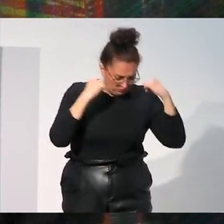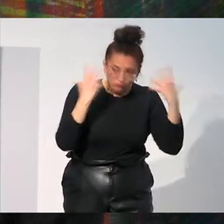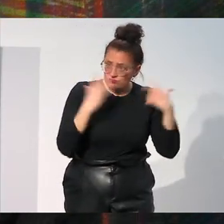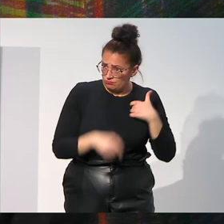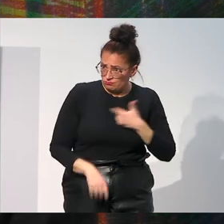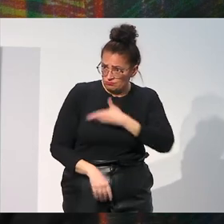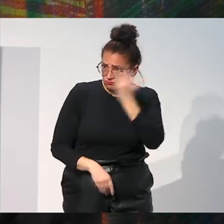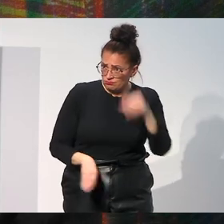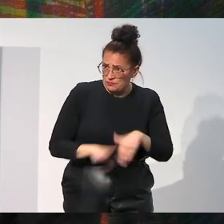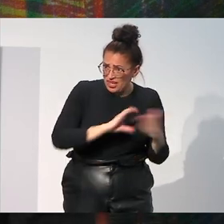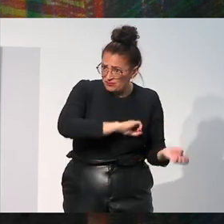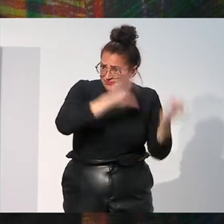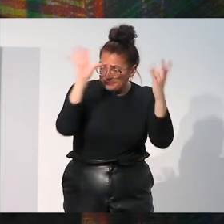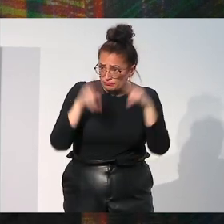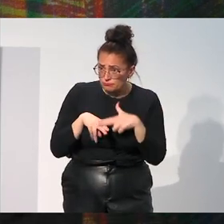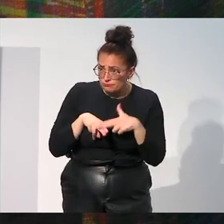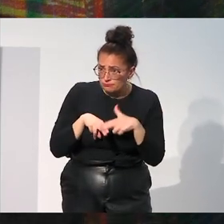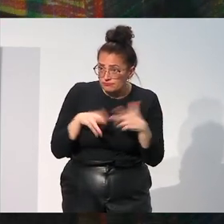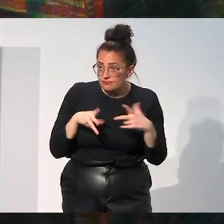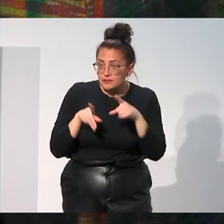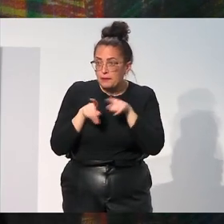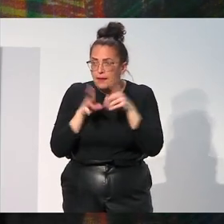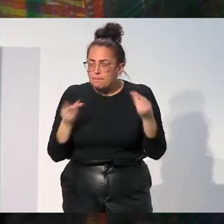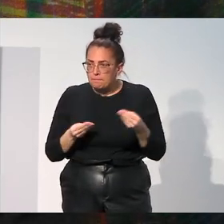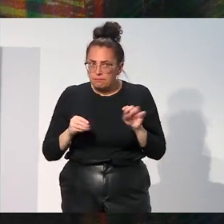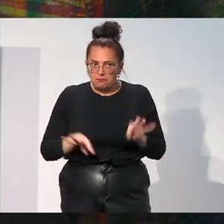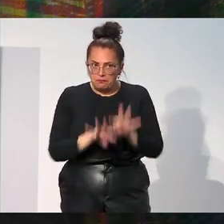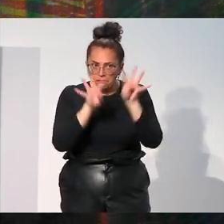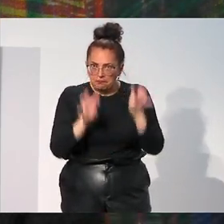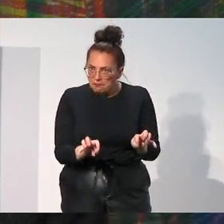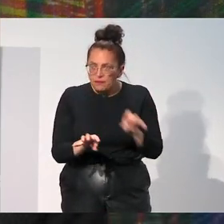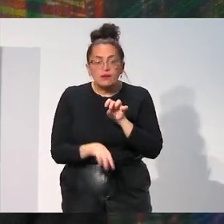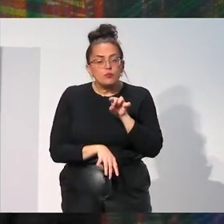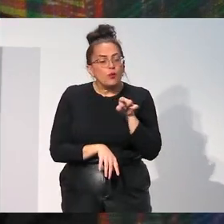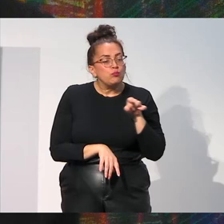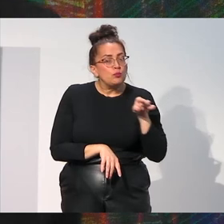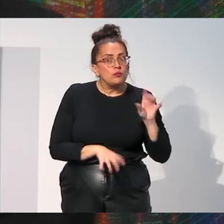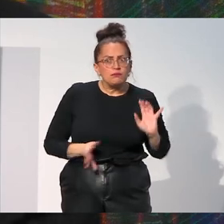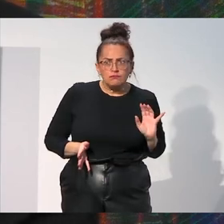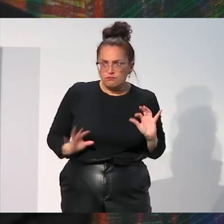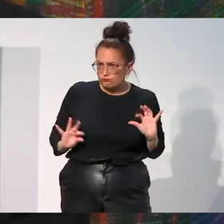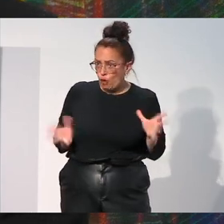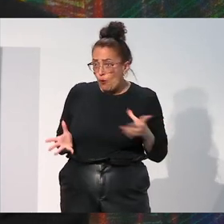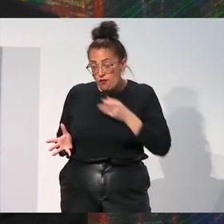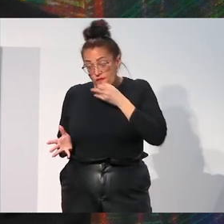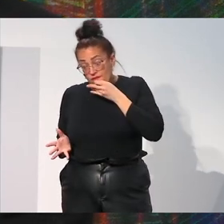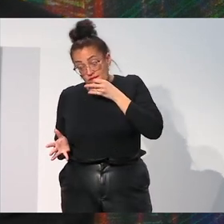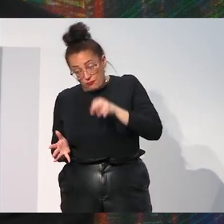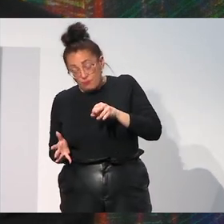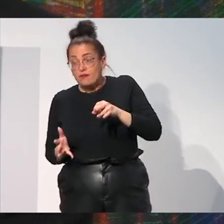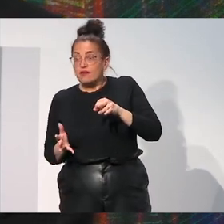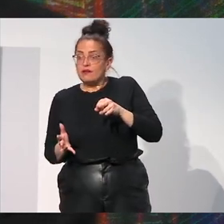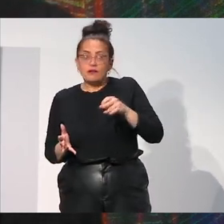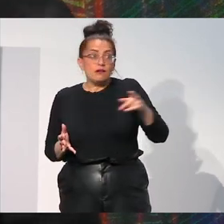espèce de mystère. Et il va bien falloir, nous, par la parole, qu'on arrive à trouver, là aussi, finalement, une